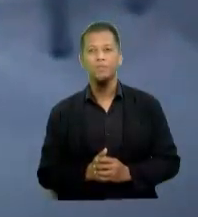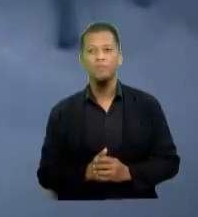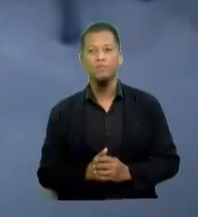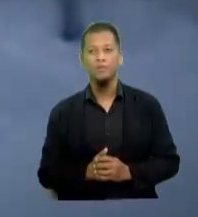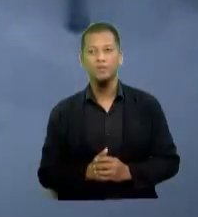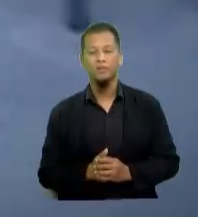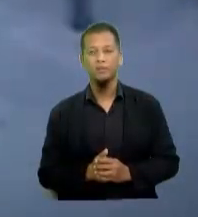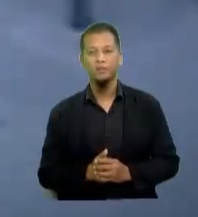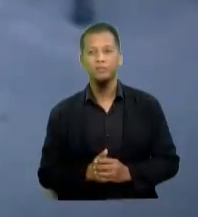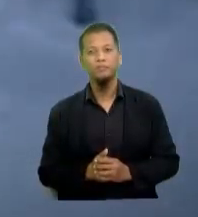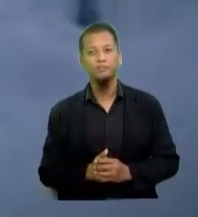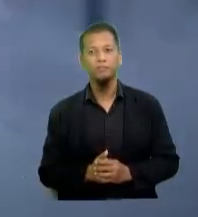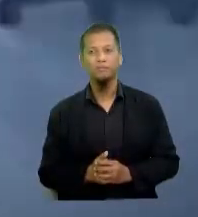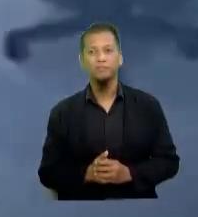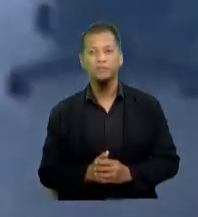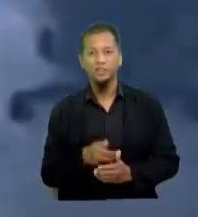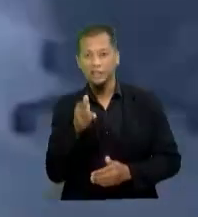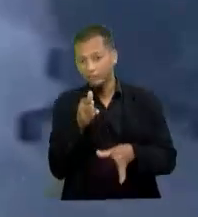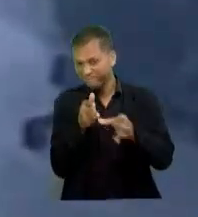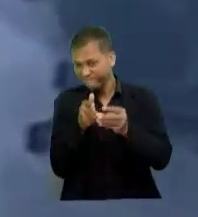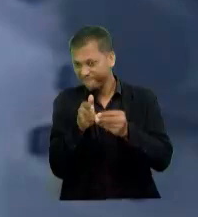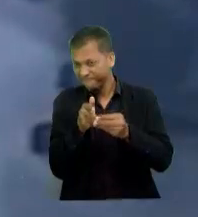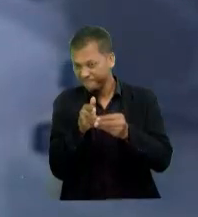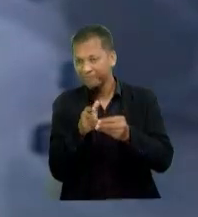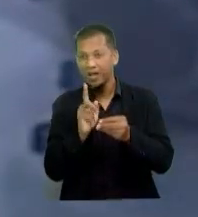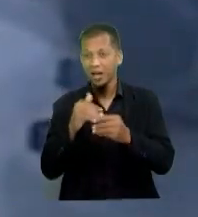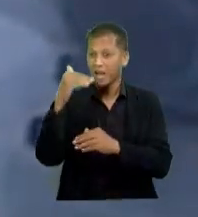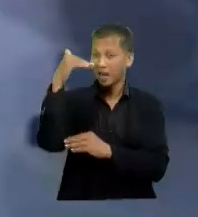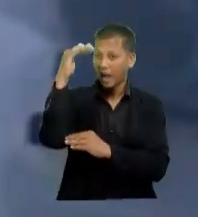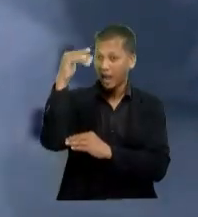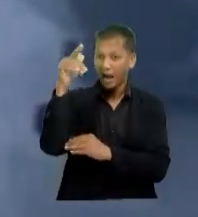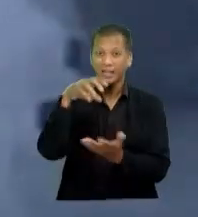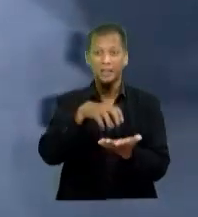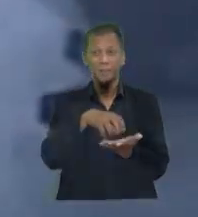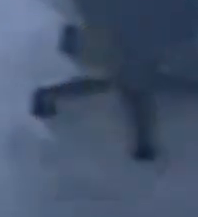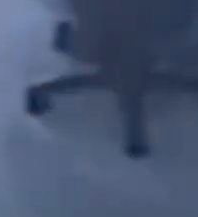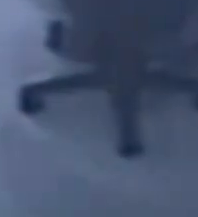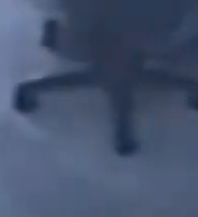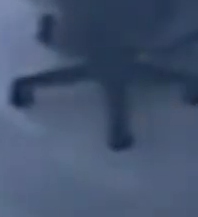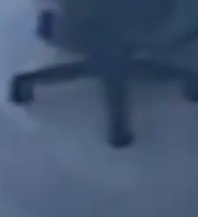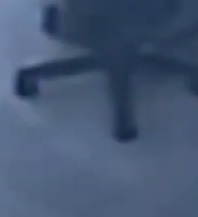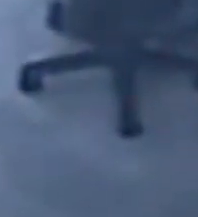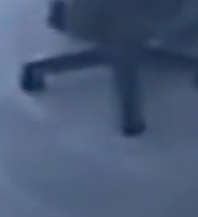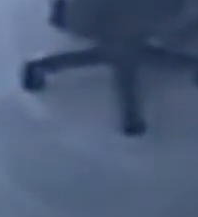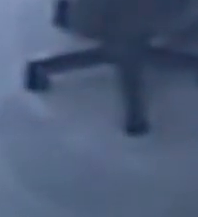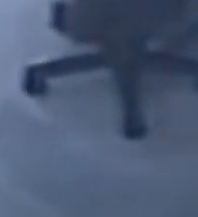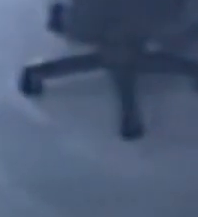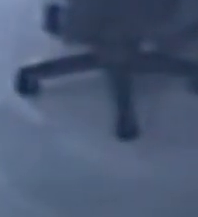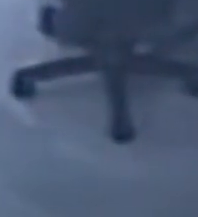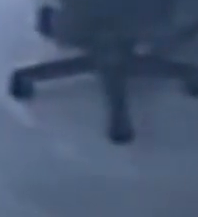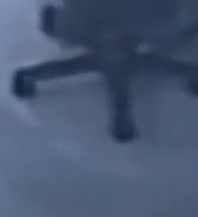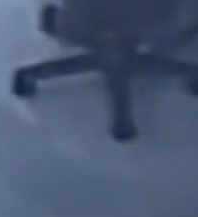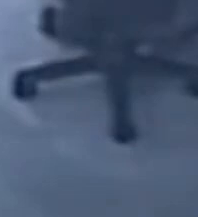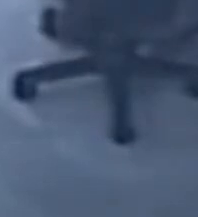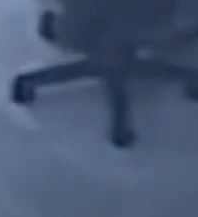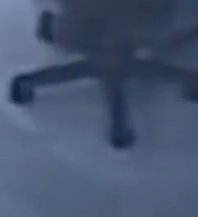Aksi pengerusakan yang terekam kamera CCTV ini dilakukan sang kakak di bengkel tempat usaha adiknya di Kelurahan Sulanjana, Kecamatan Jambi Timur, Kota Jambi.